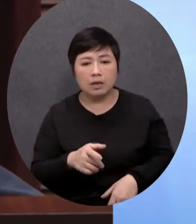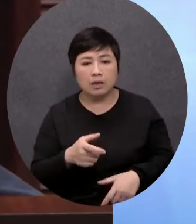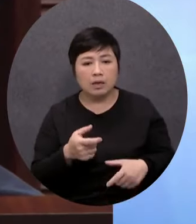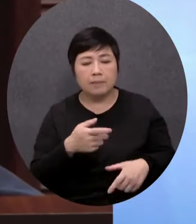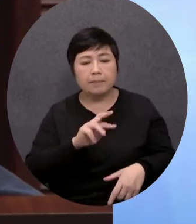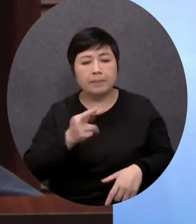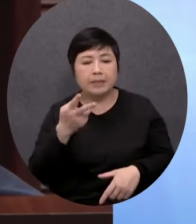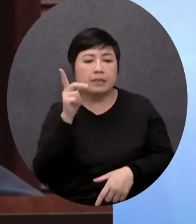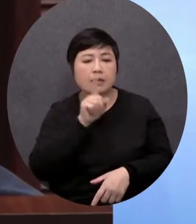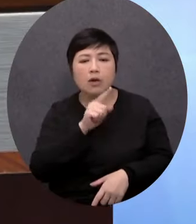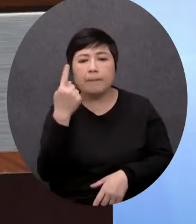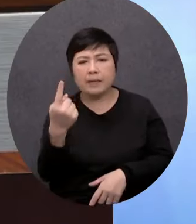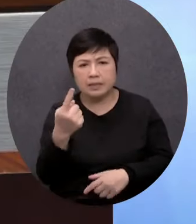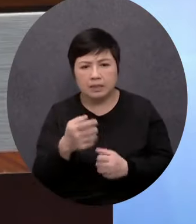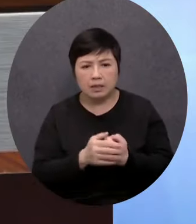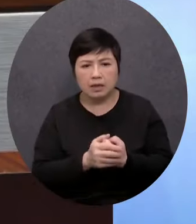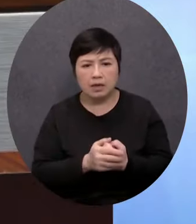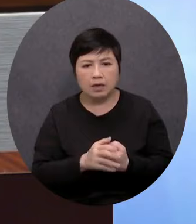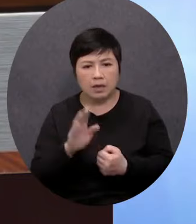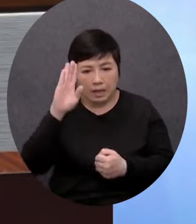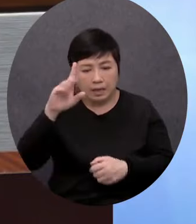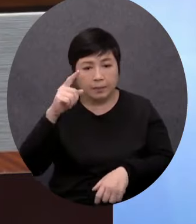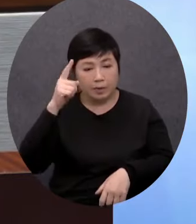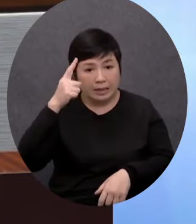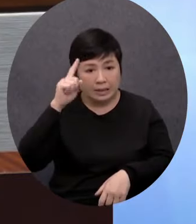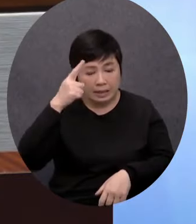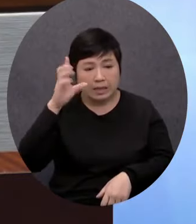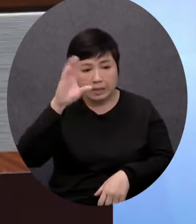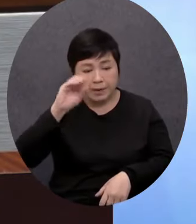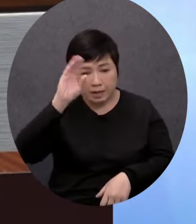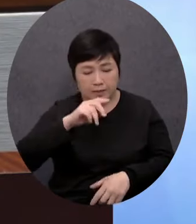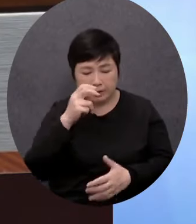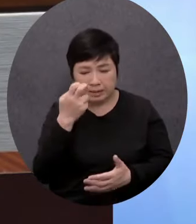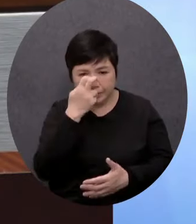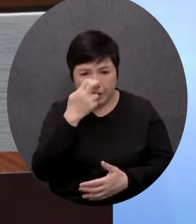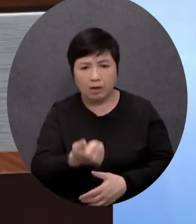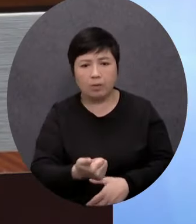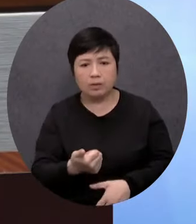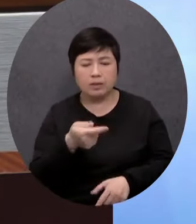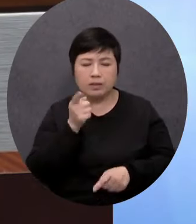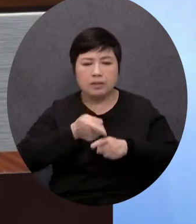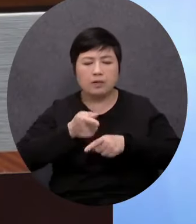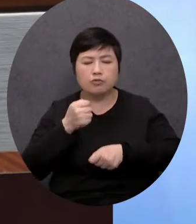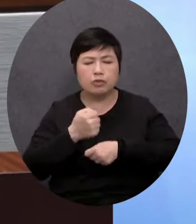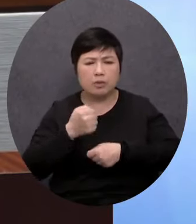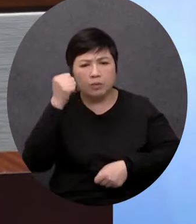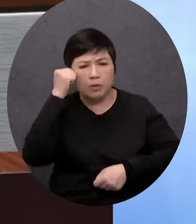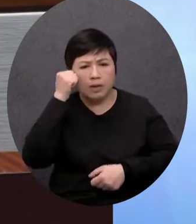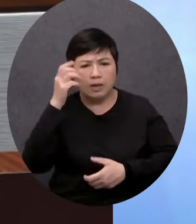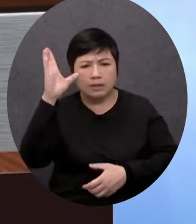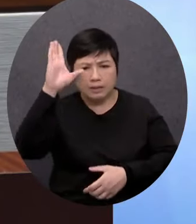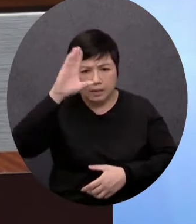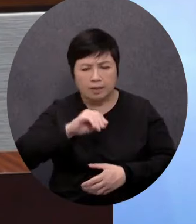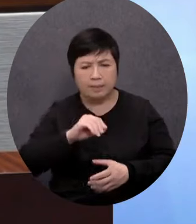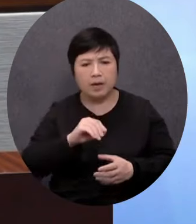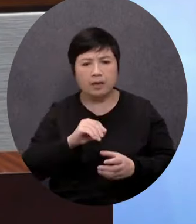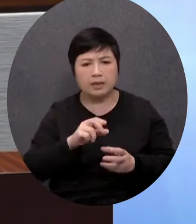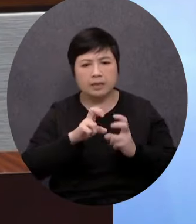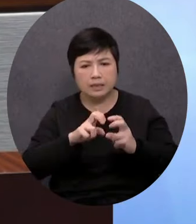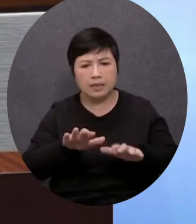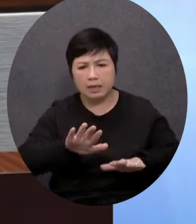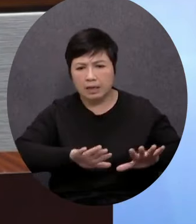成一個禮拜一次先啦。 當然希望每晚睇添啦，咁但係呢個實際咧係有個困難度，因為晚上調車